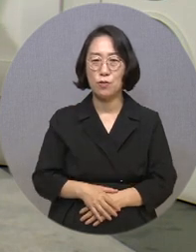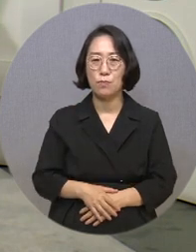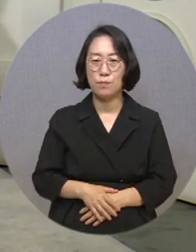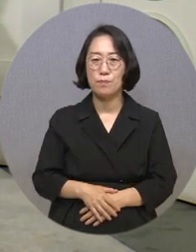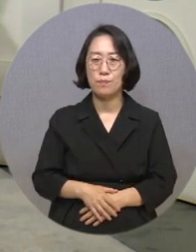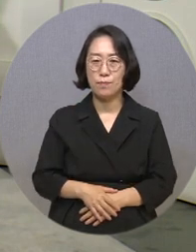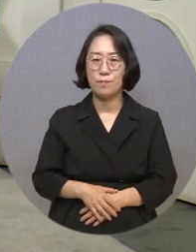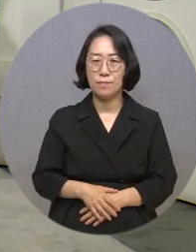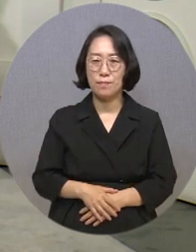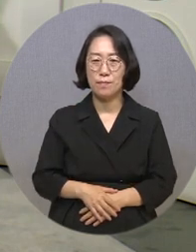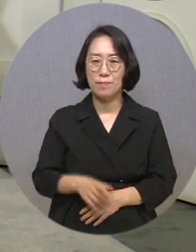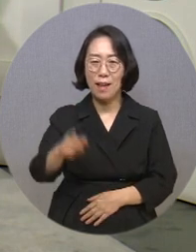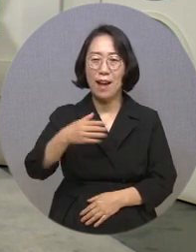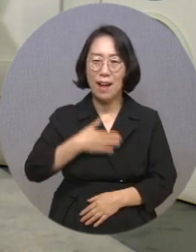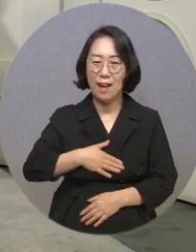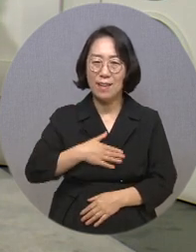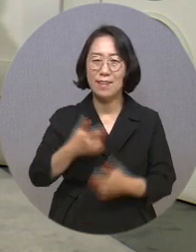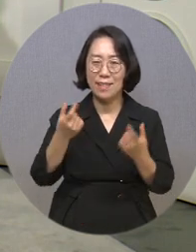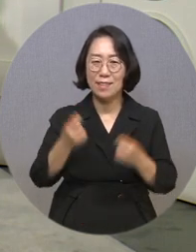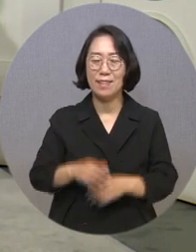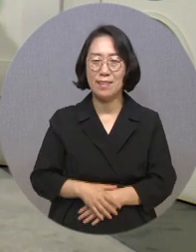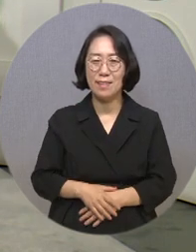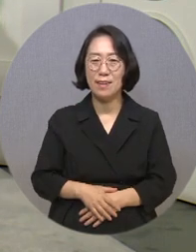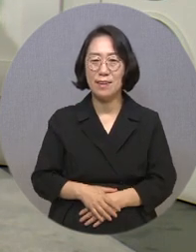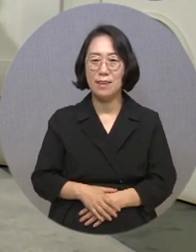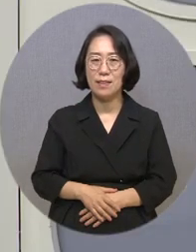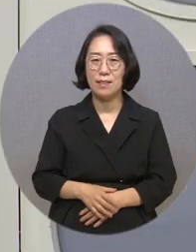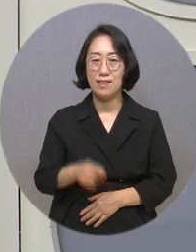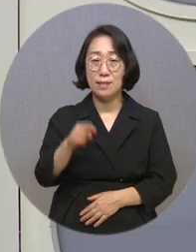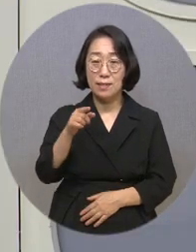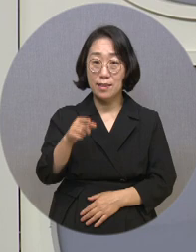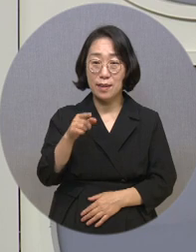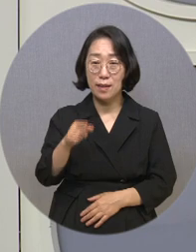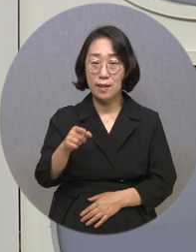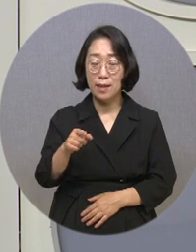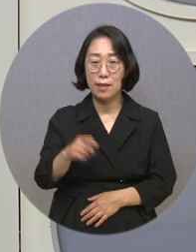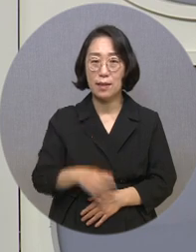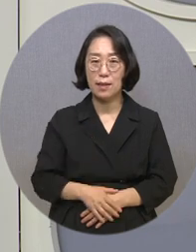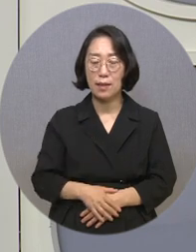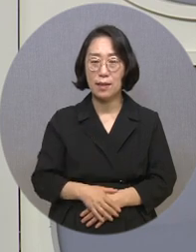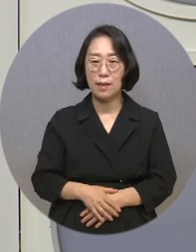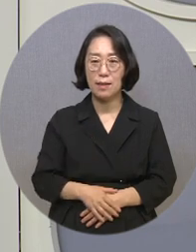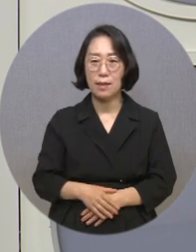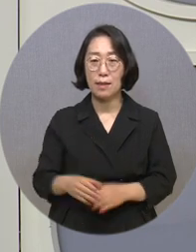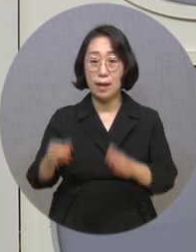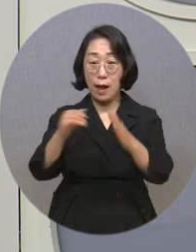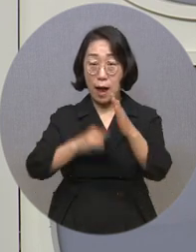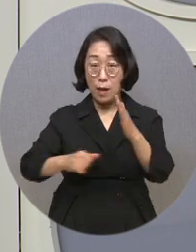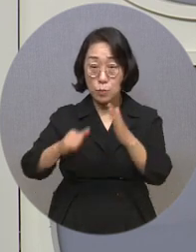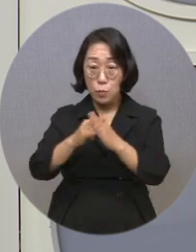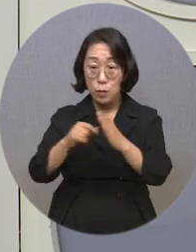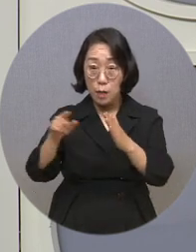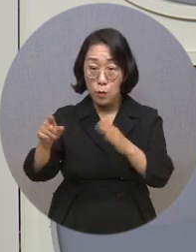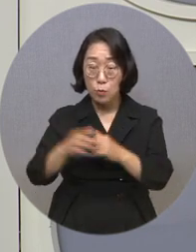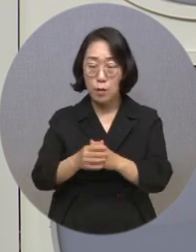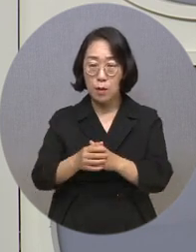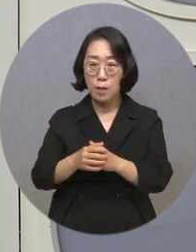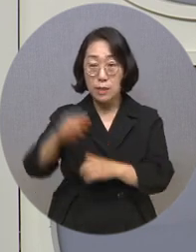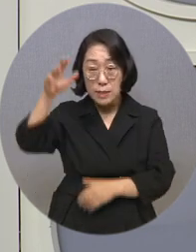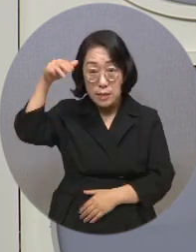그런 얘기를 하는지 아실 것 같아. 네, 그게... 그 직장 그 집에 치매 어르신이 한 분